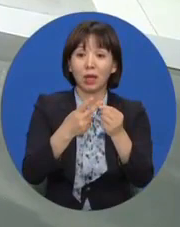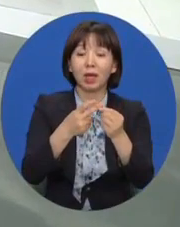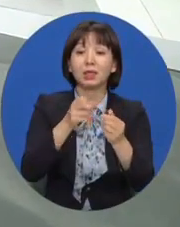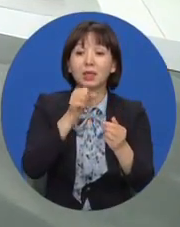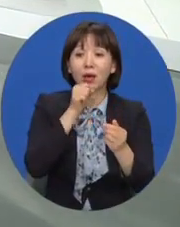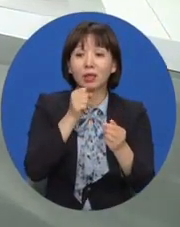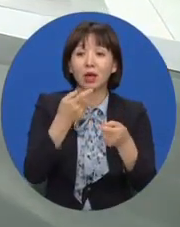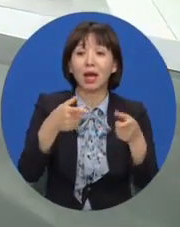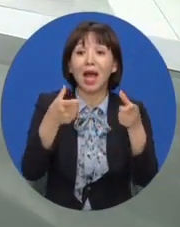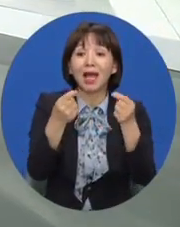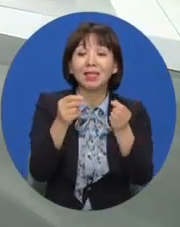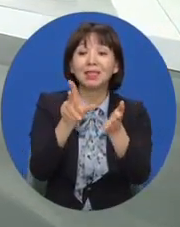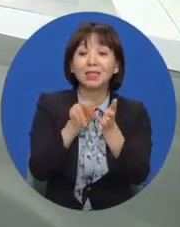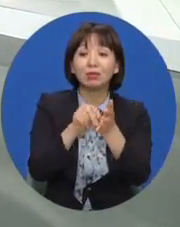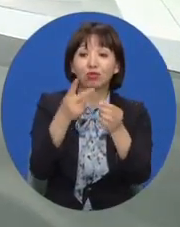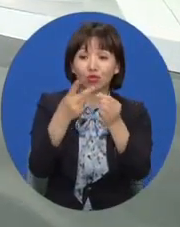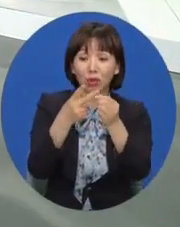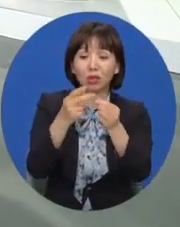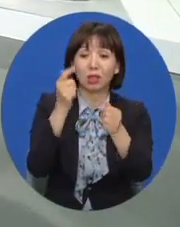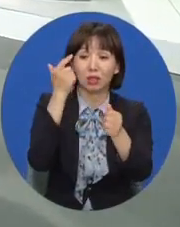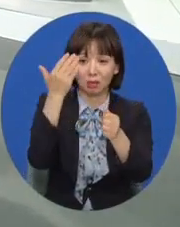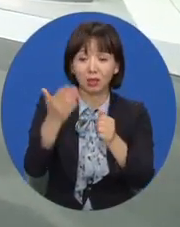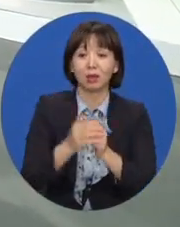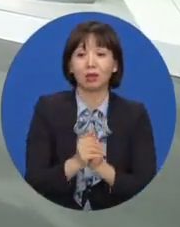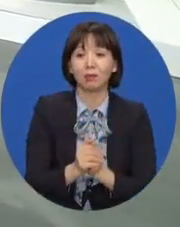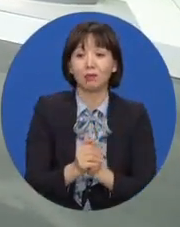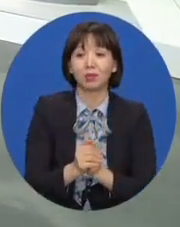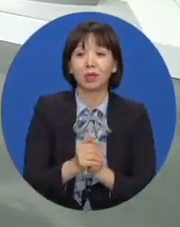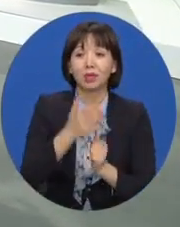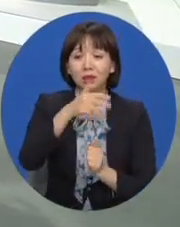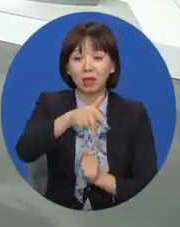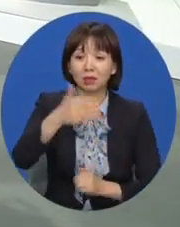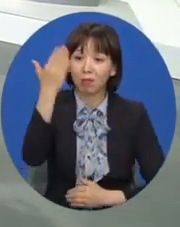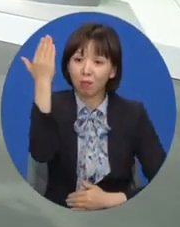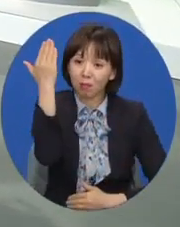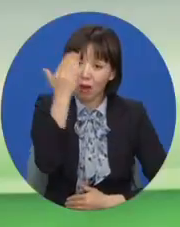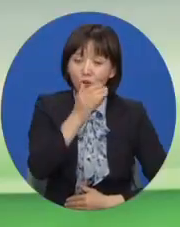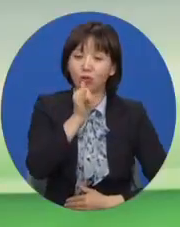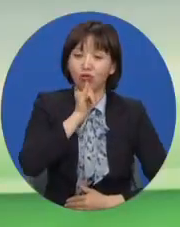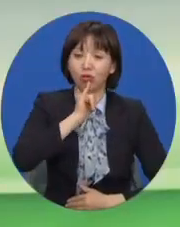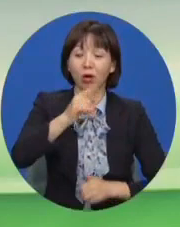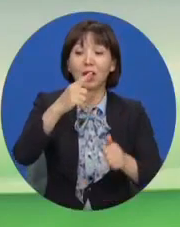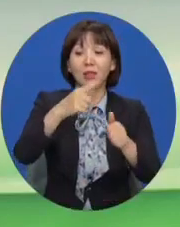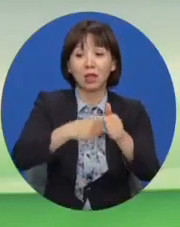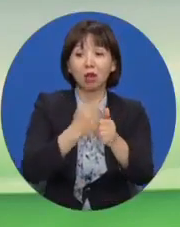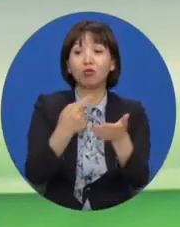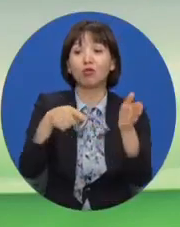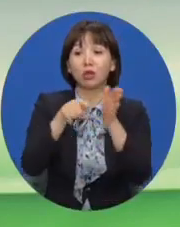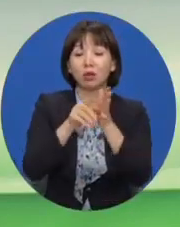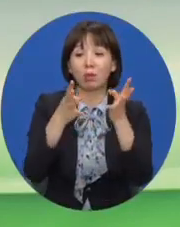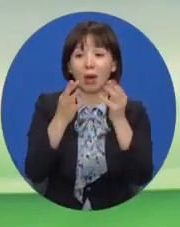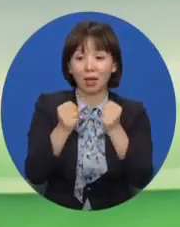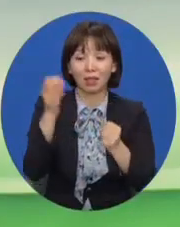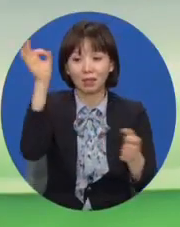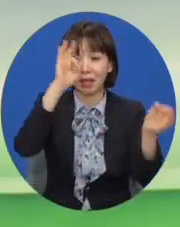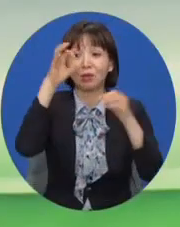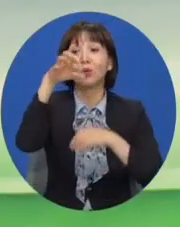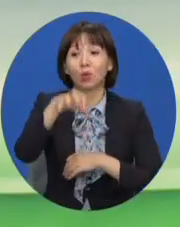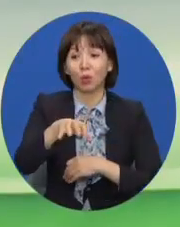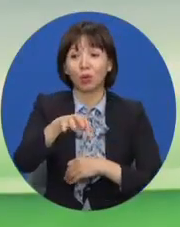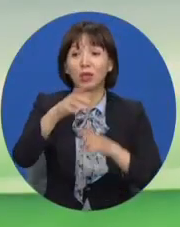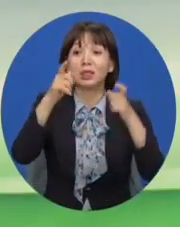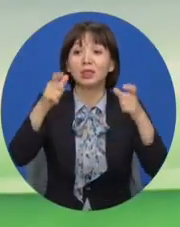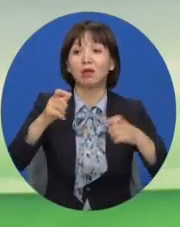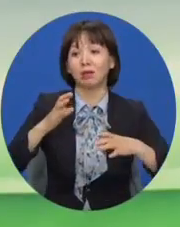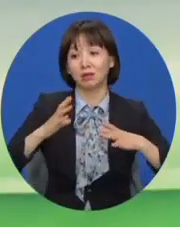공통 질문 이어지겠습니다. 제천은 또 맑고 수려한 자연경관을 즐기기 위해서 많은 분들이 찾아오시는 곳입니다. 지역의